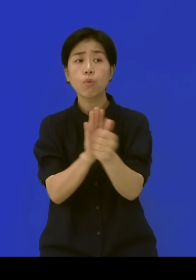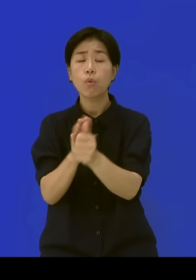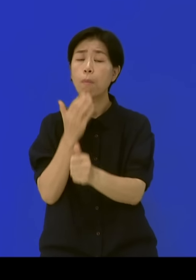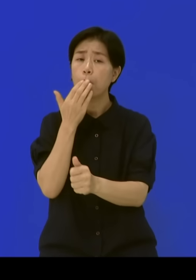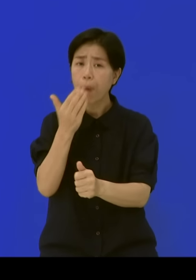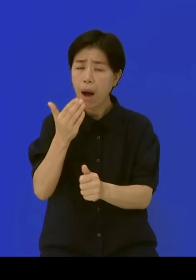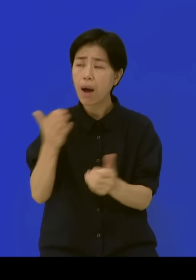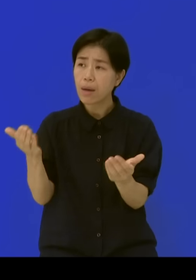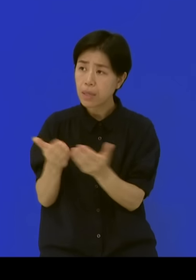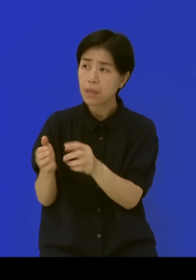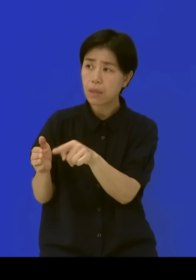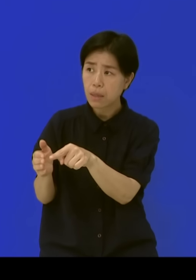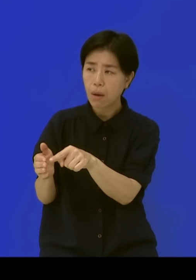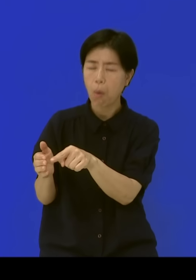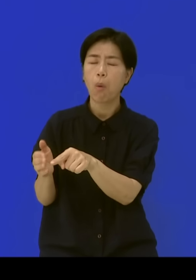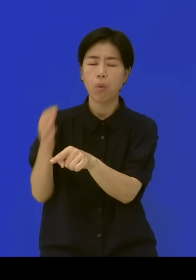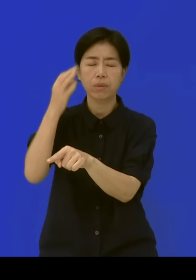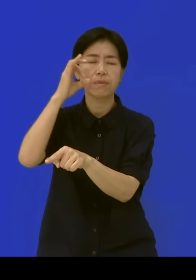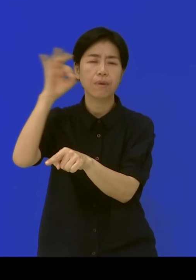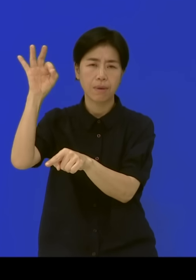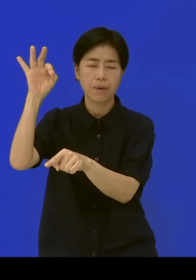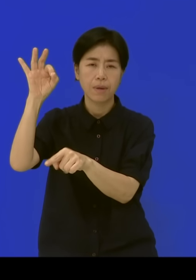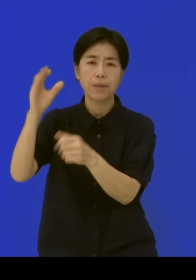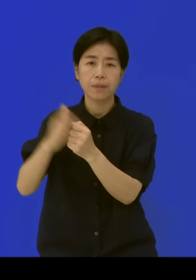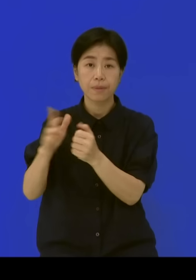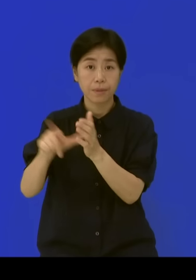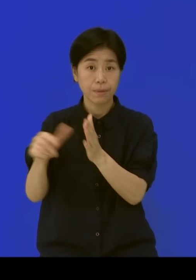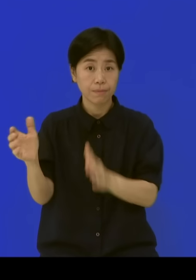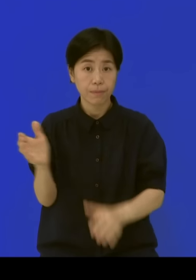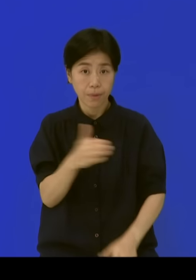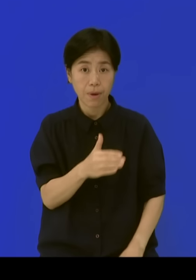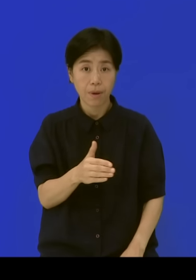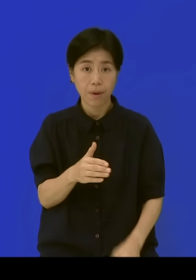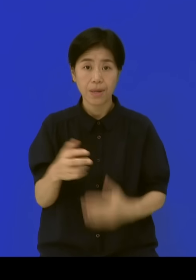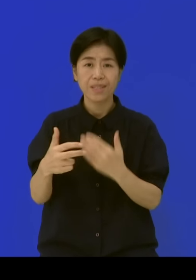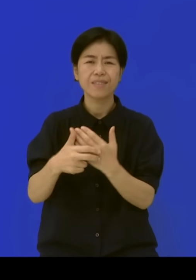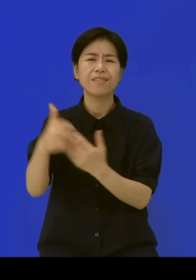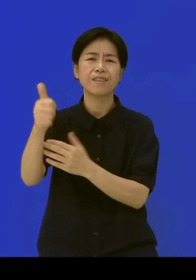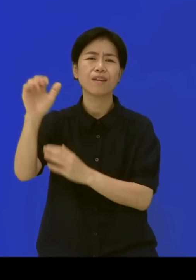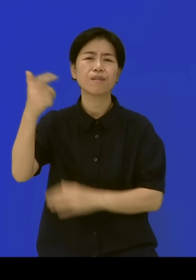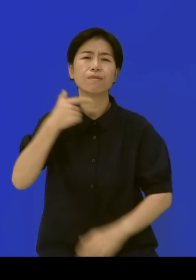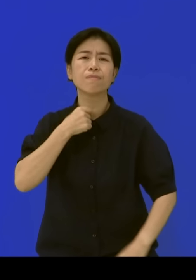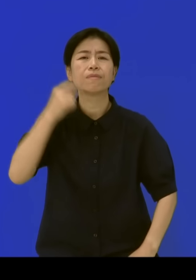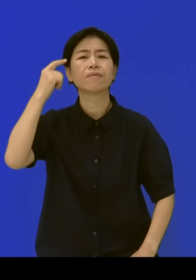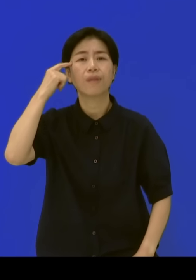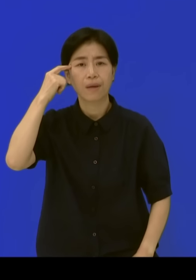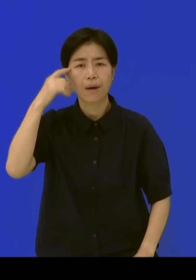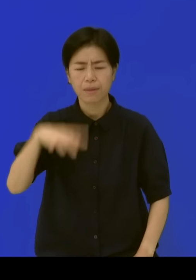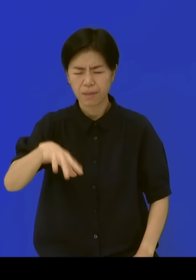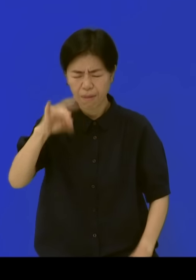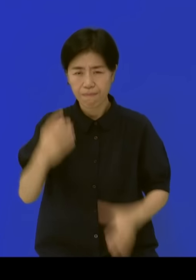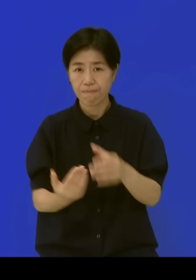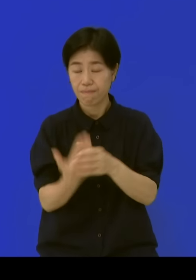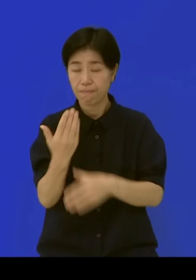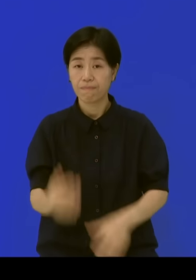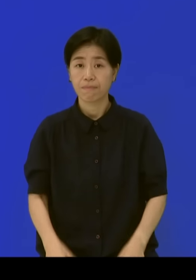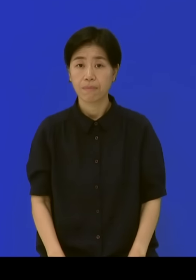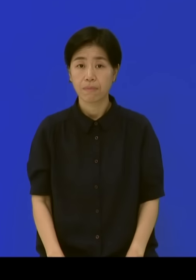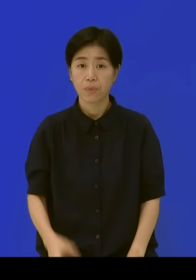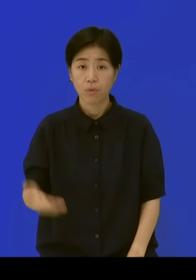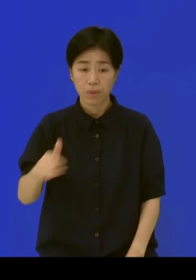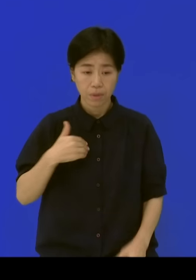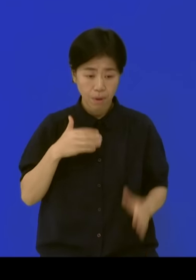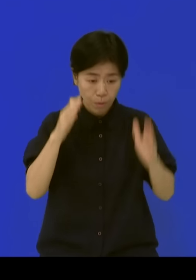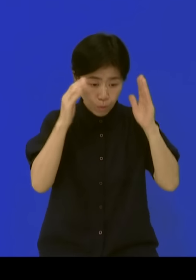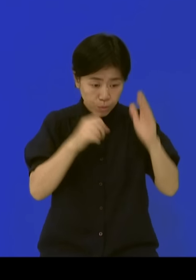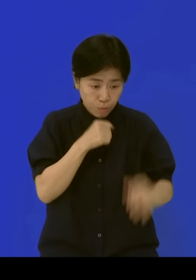수 있겠다 이런 생각을 했던 것 같아요. 예. 그래서 그때 의사가 되고 싶다는 생각을 했는데 예. 이제 성적은 그렇게